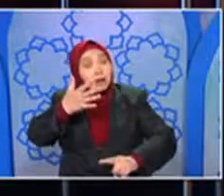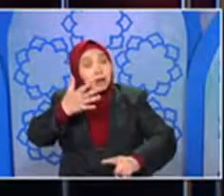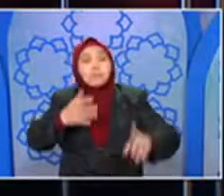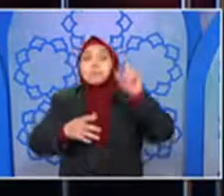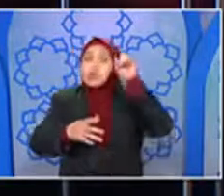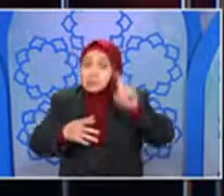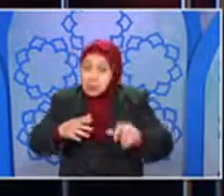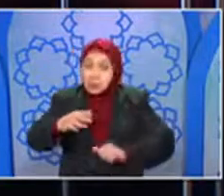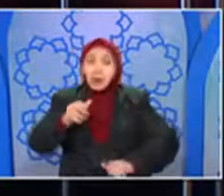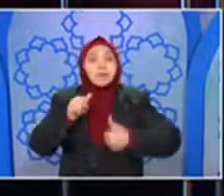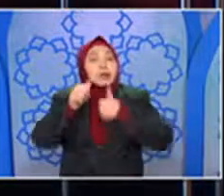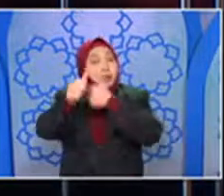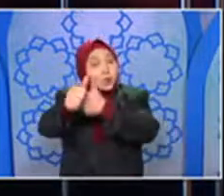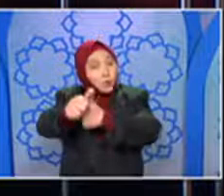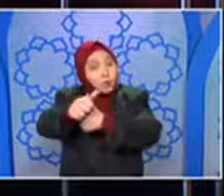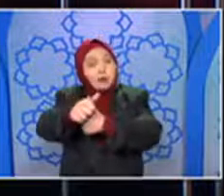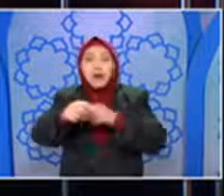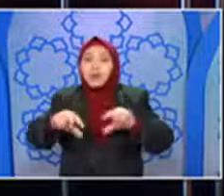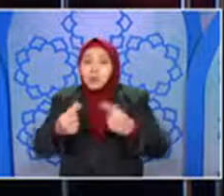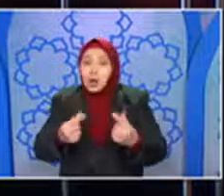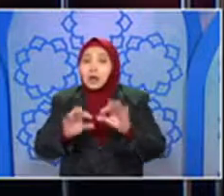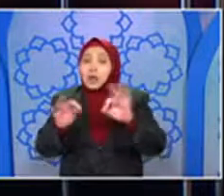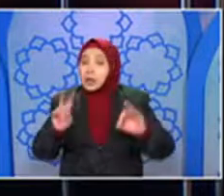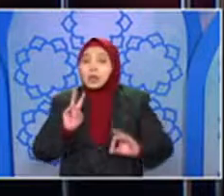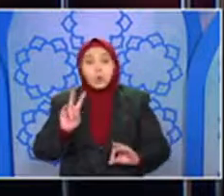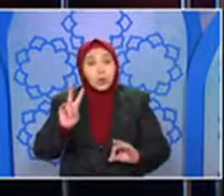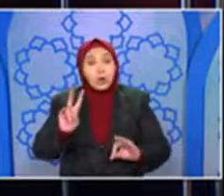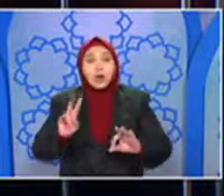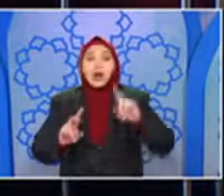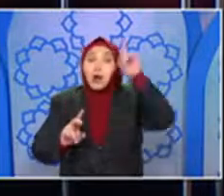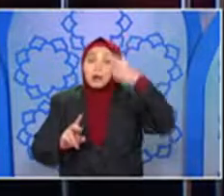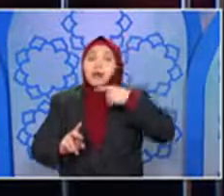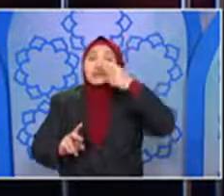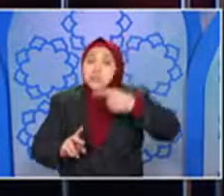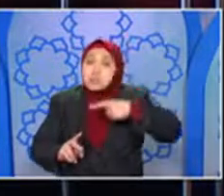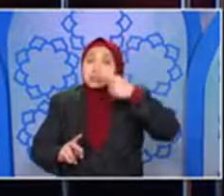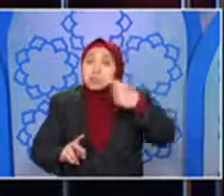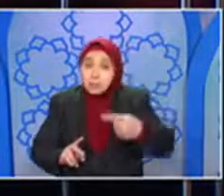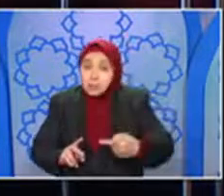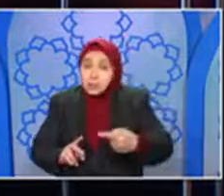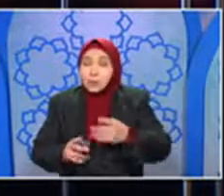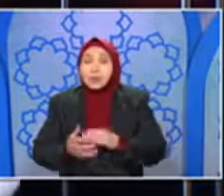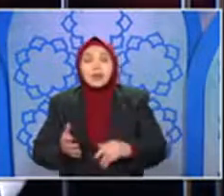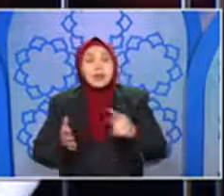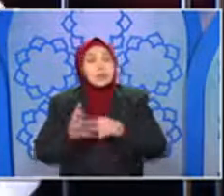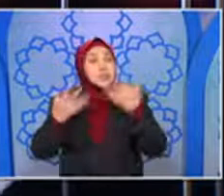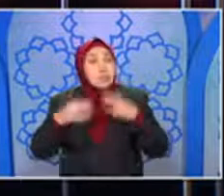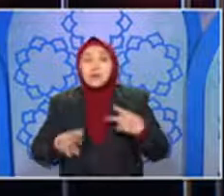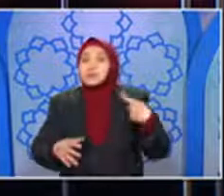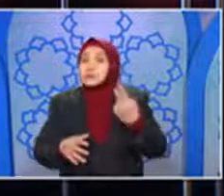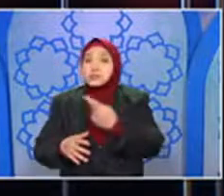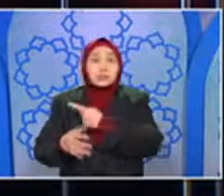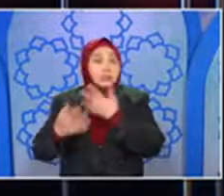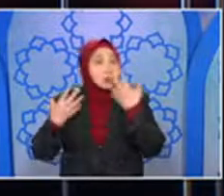mesti berasaskan kepada Al-Quran. Ayat yang kedua Allah sebut, lima takuluna ma la taf'alun. Selepas kita dah sucikan